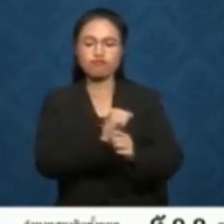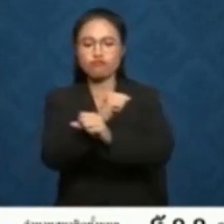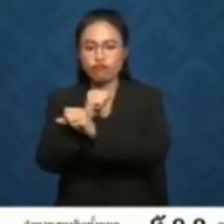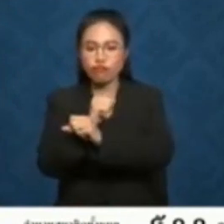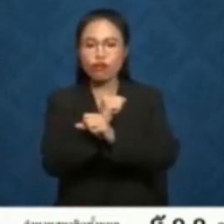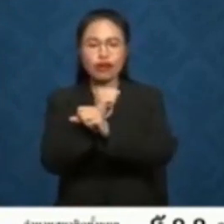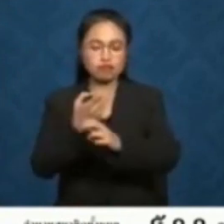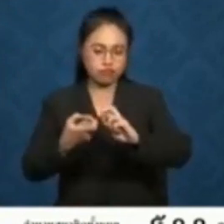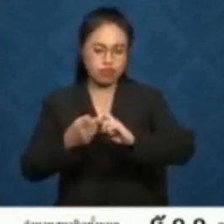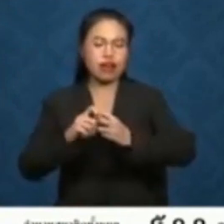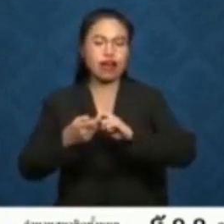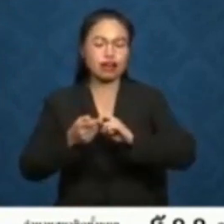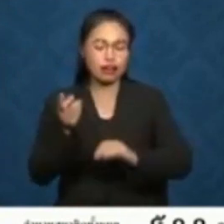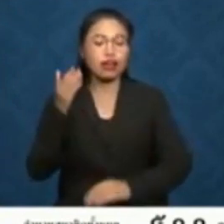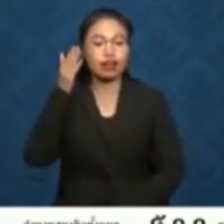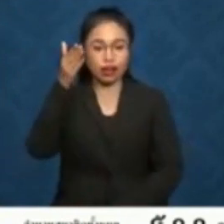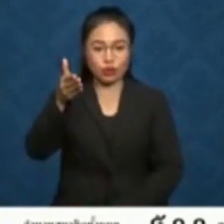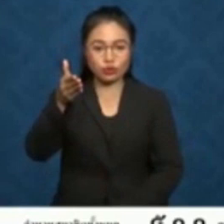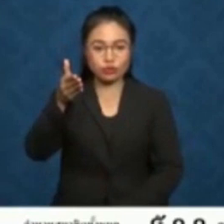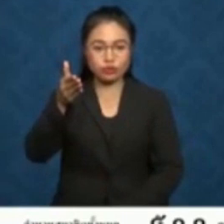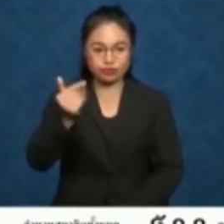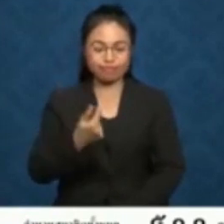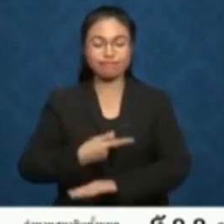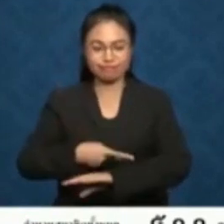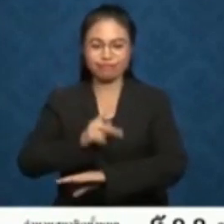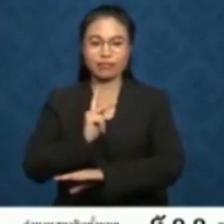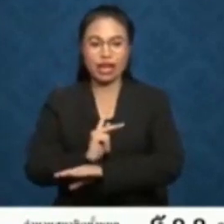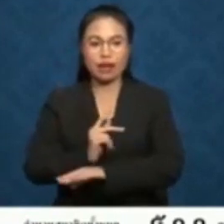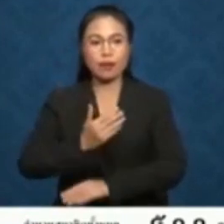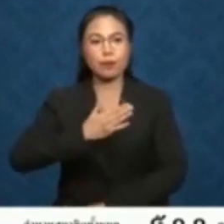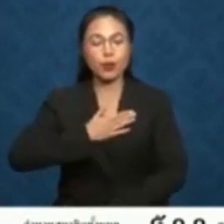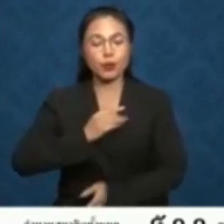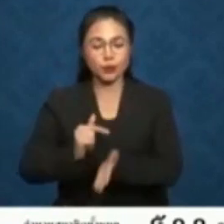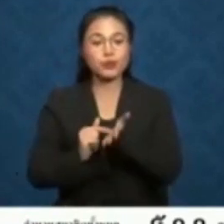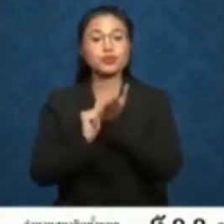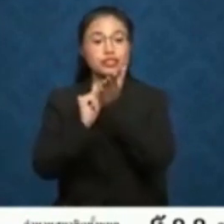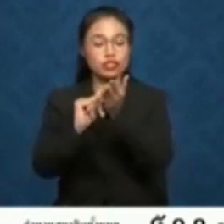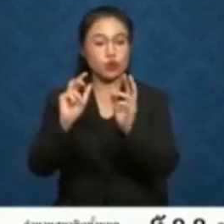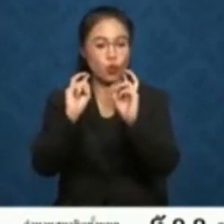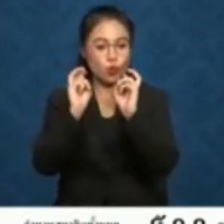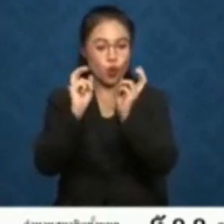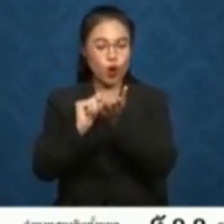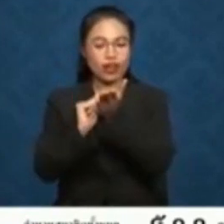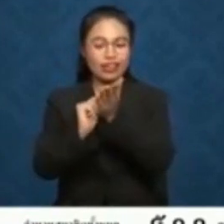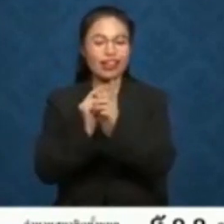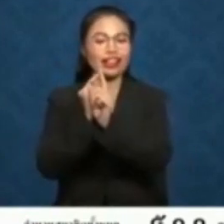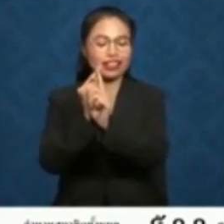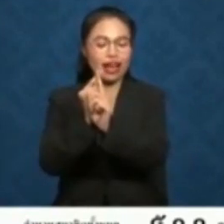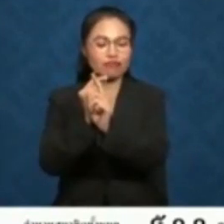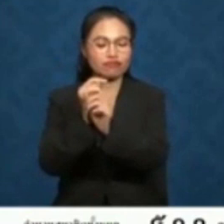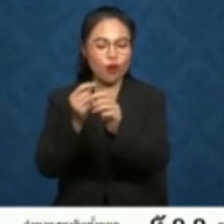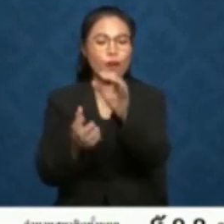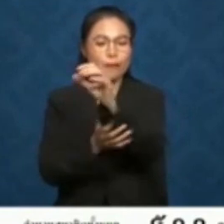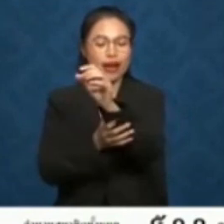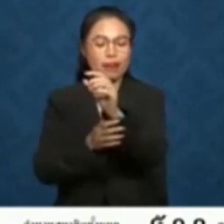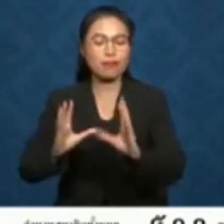มาข้างต้นเนี่ยจะเกิดขึ้นอีกในอนาคตดังนั้นครับท่านประธานครับผมจึงขอเสนอญัตติดังกล่